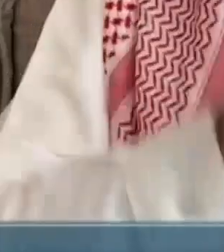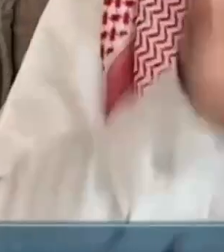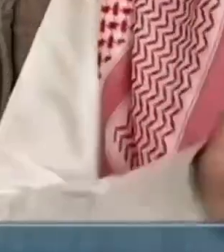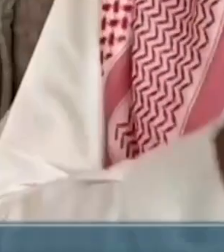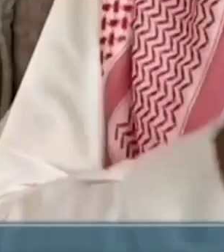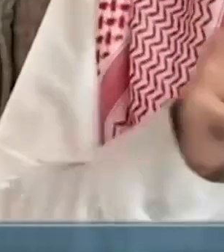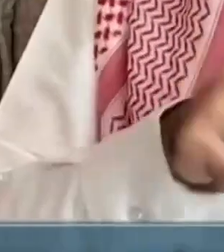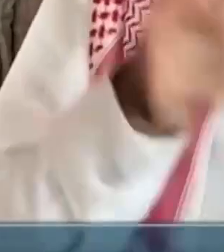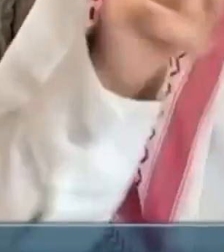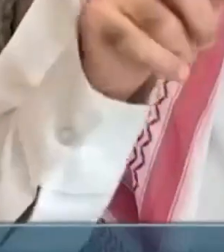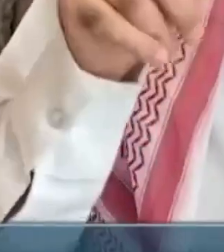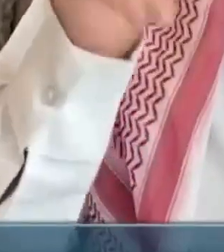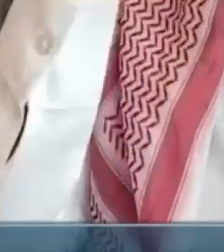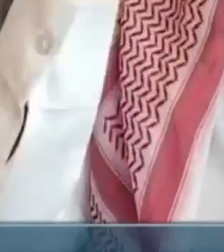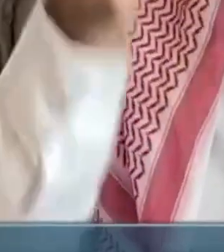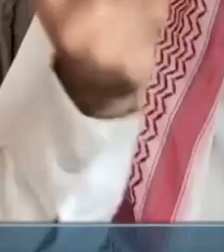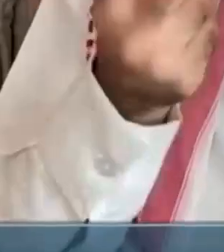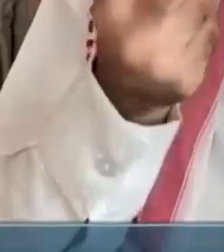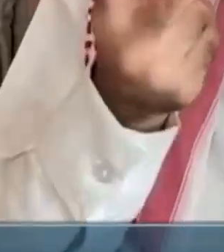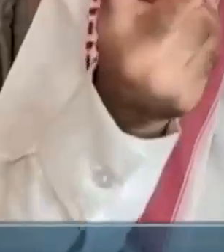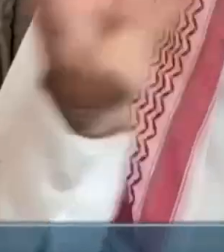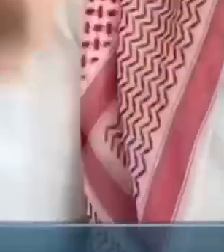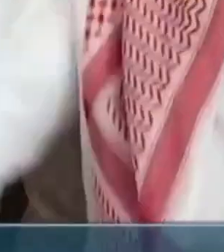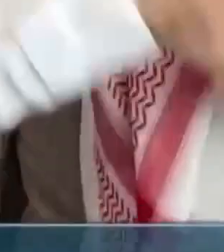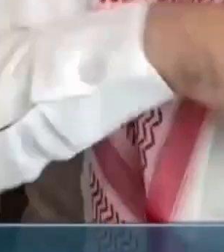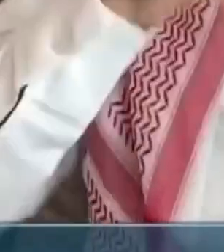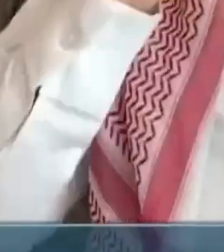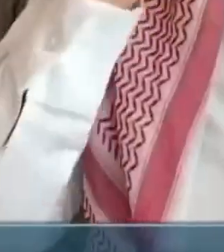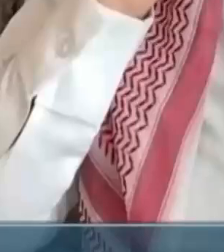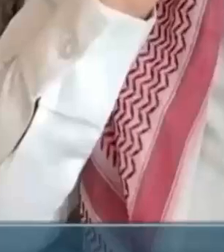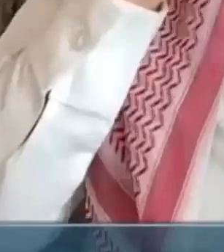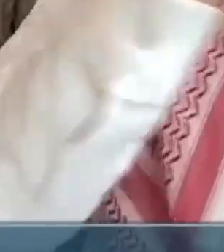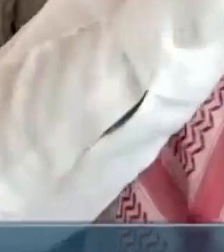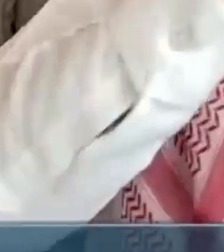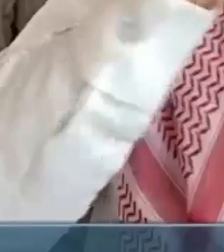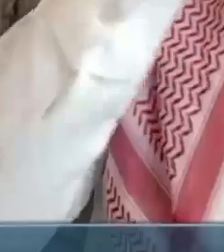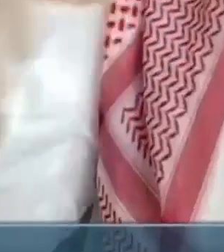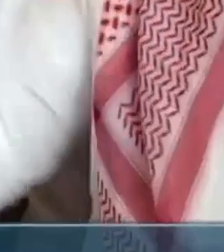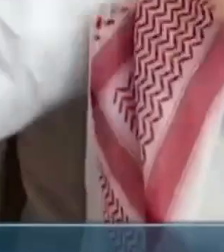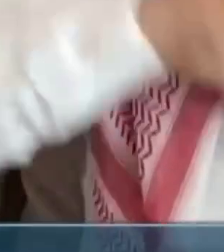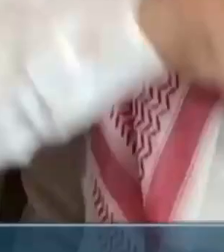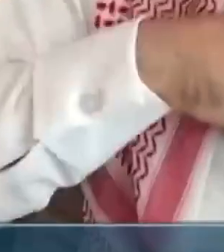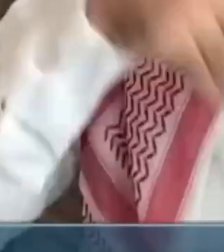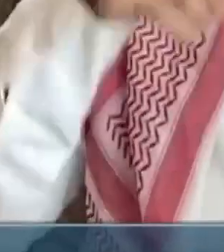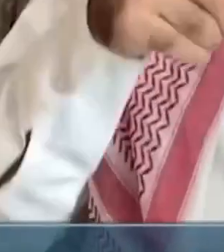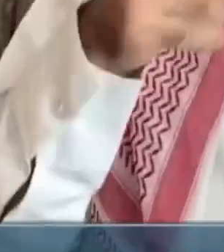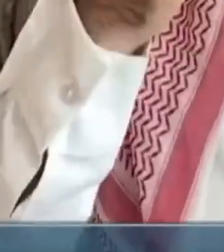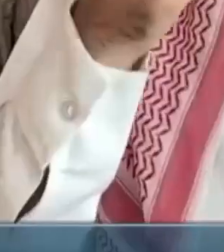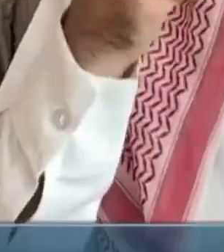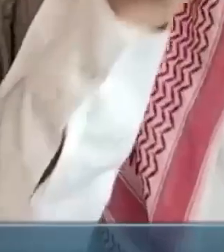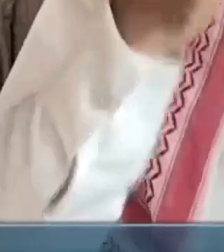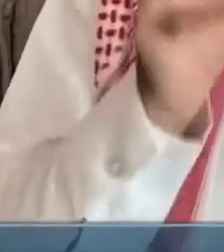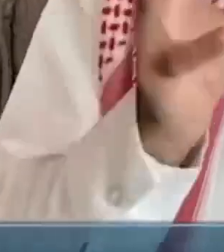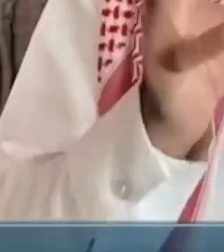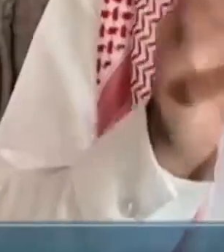ملم بثقافه الاصم كذلك ايضا المجتمع الاصم له ثقافه خاصه فضروري ان يكون